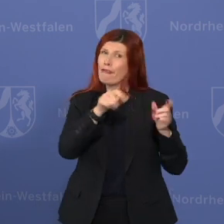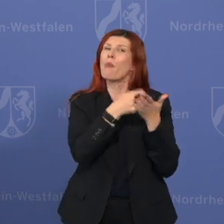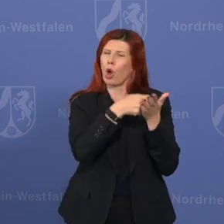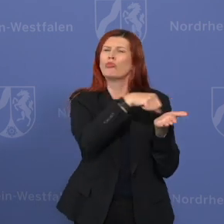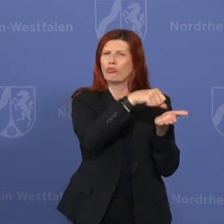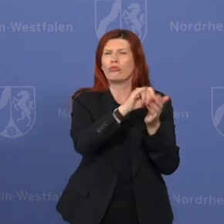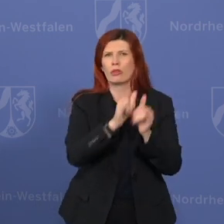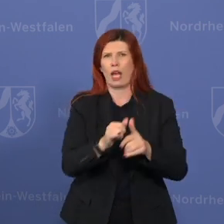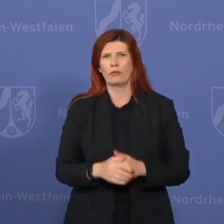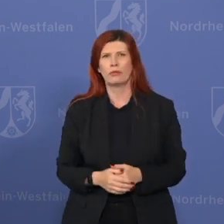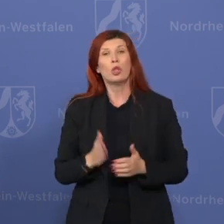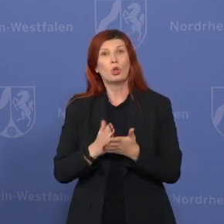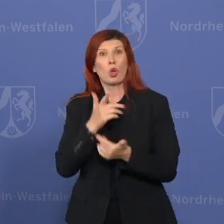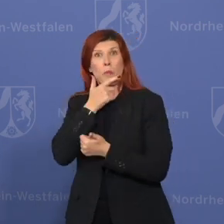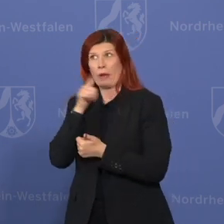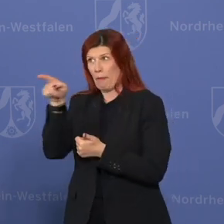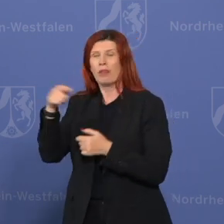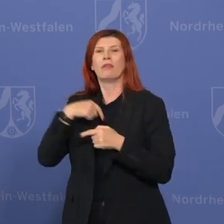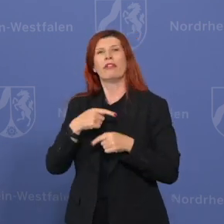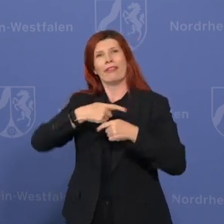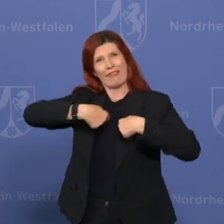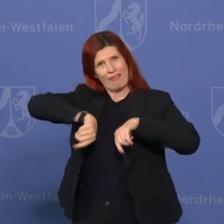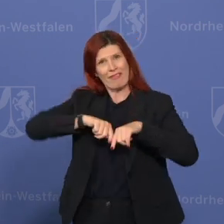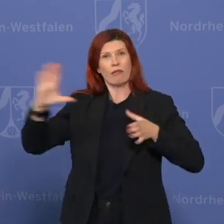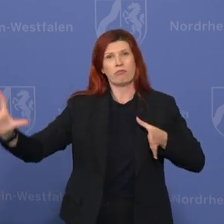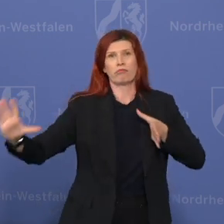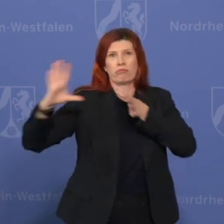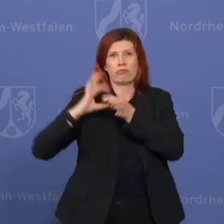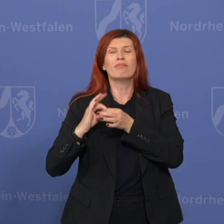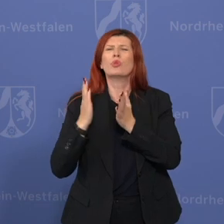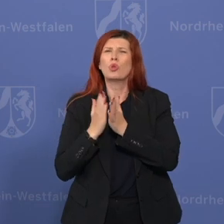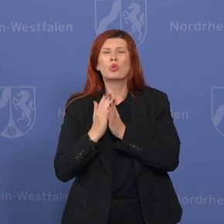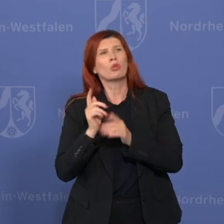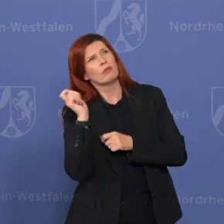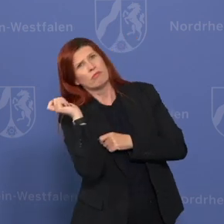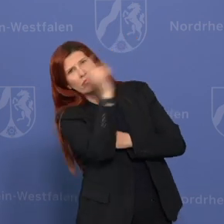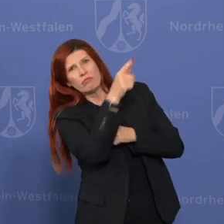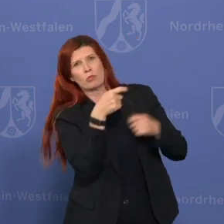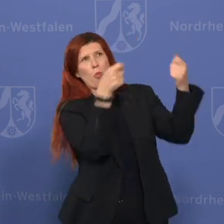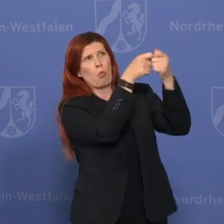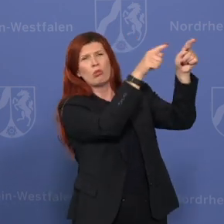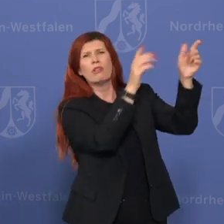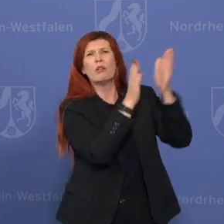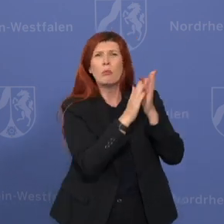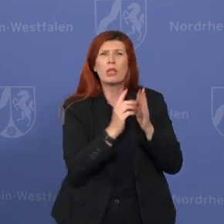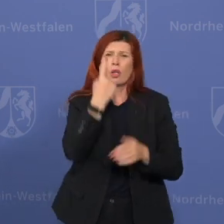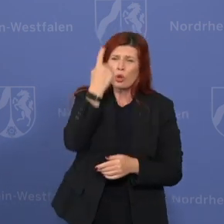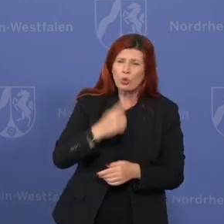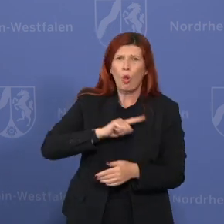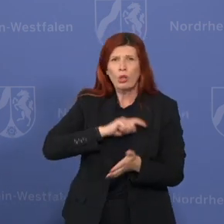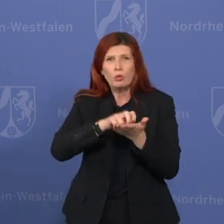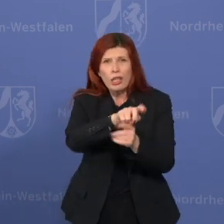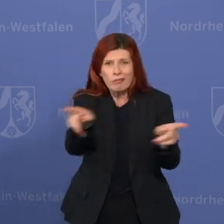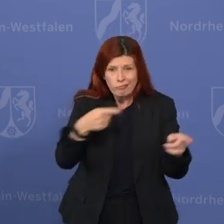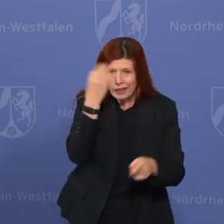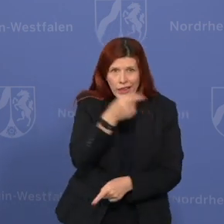hat Nordrhein-Westfalen beim Bund dafür geworben, auch für diese Unternehmerinnen und Unternehmer eine differenzierte Lösung zu ermöglichen. Nach